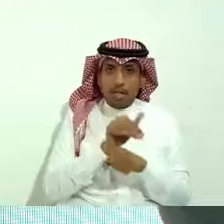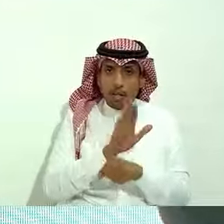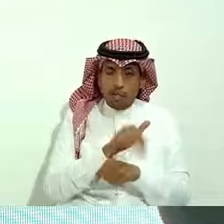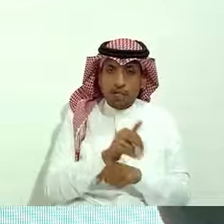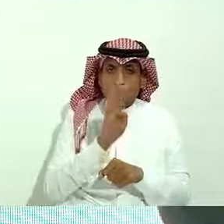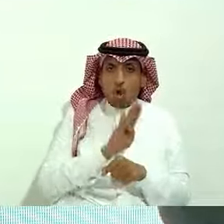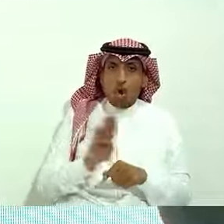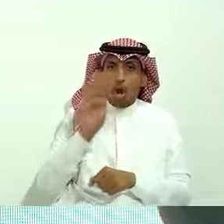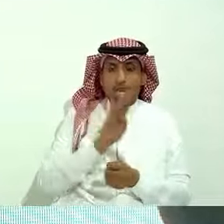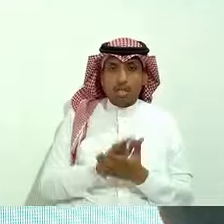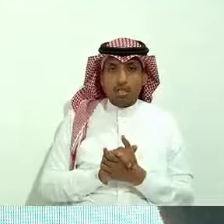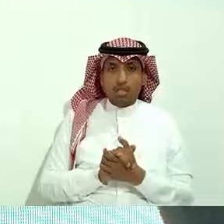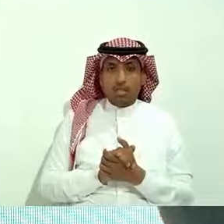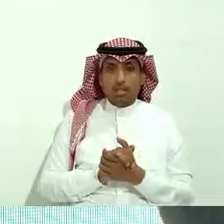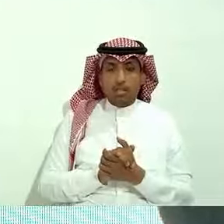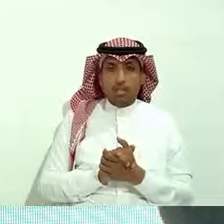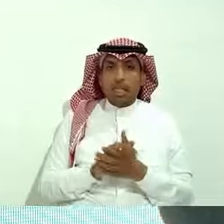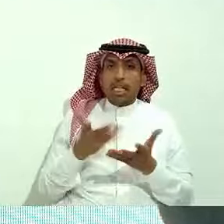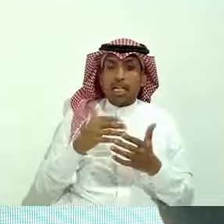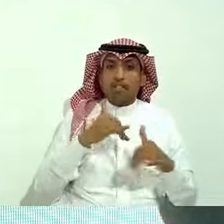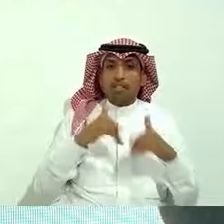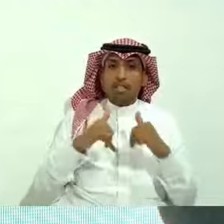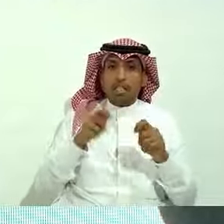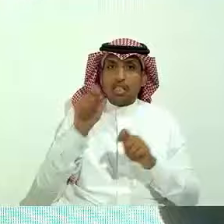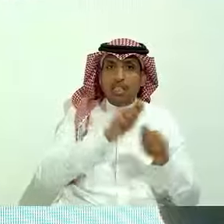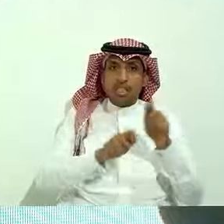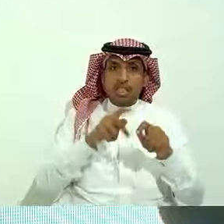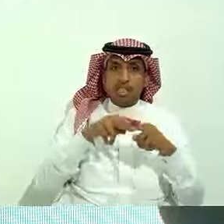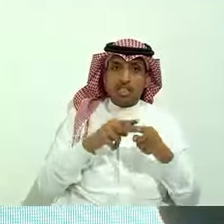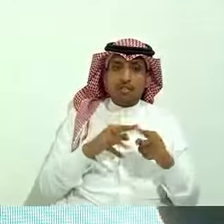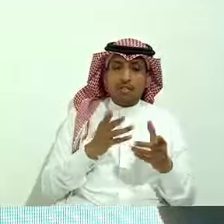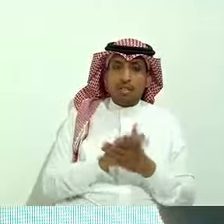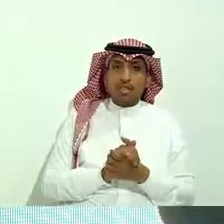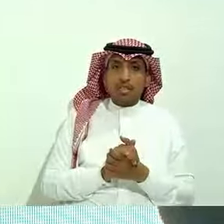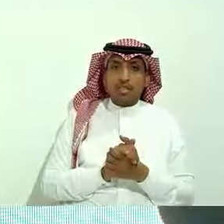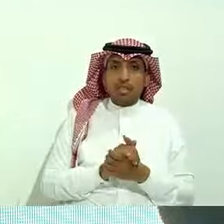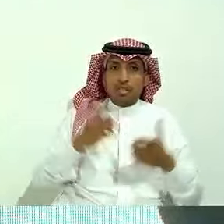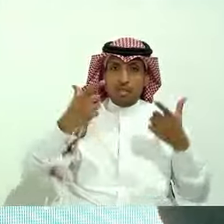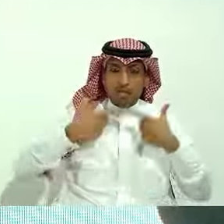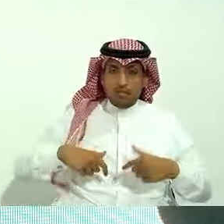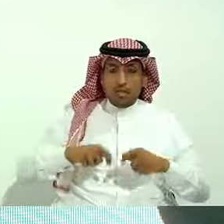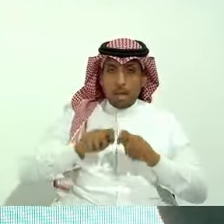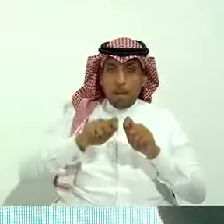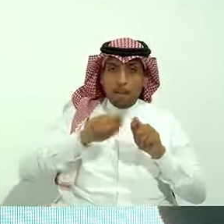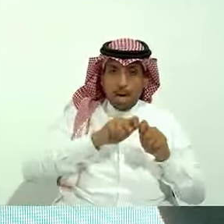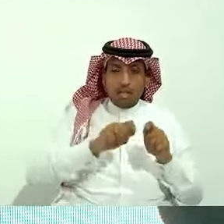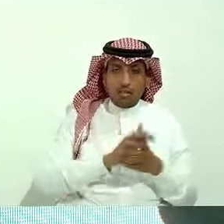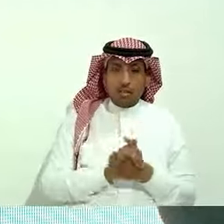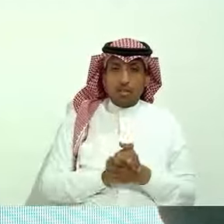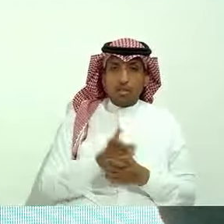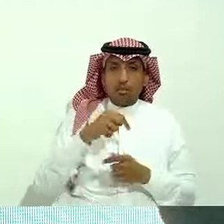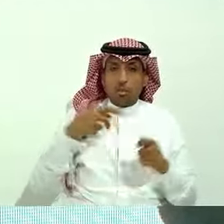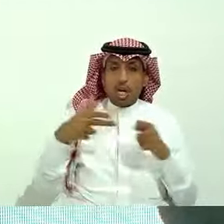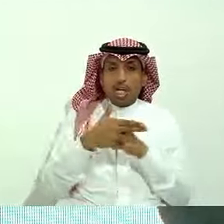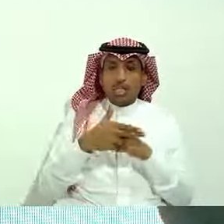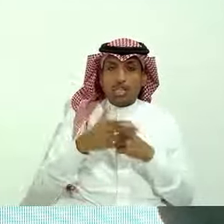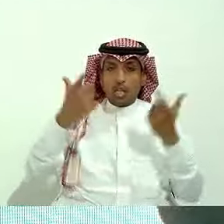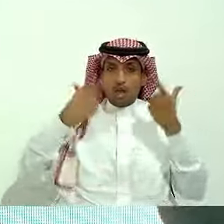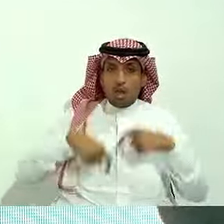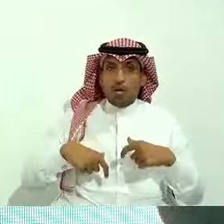الكلية، فكيف يتفصل أخذ المقاسات ورسم البترون وقص الأزياء ذي